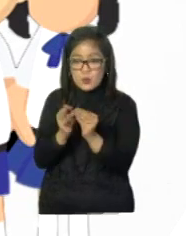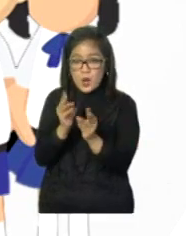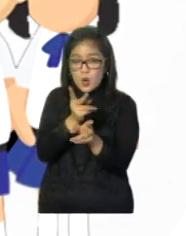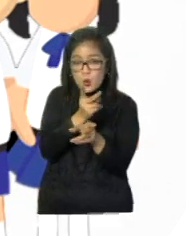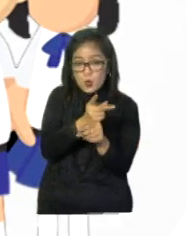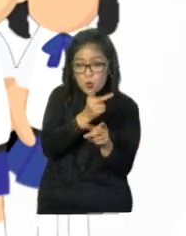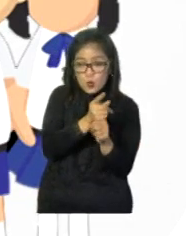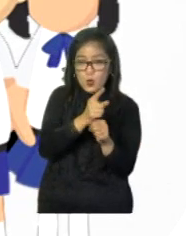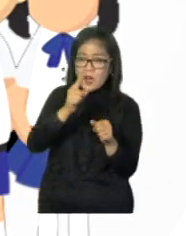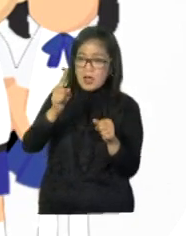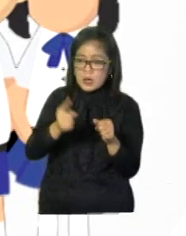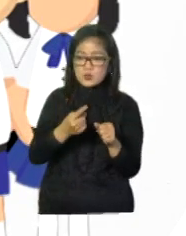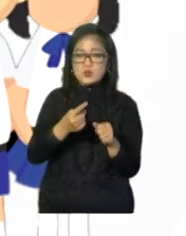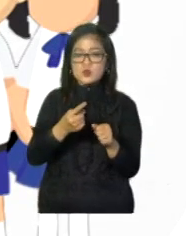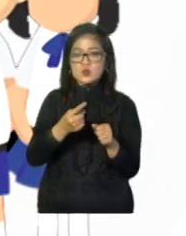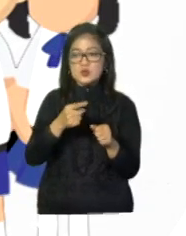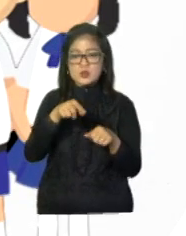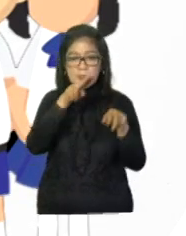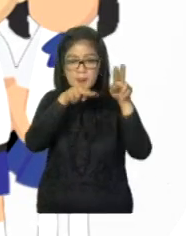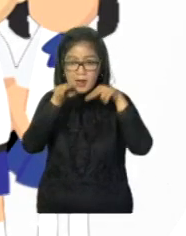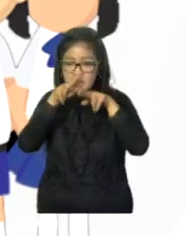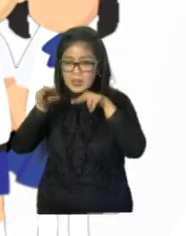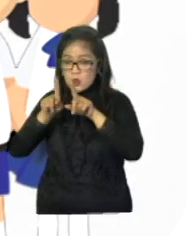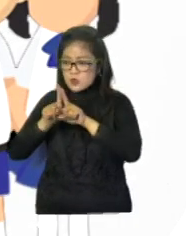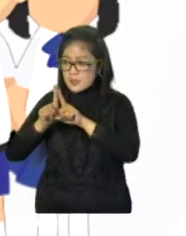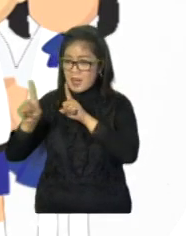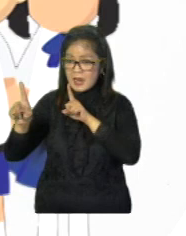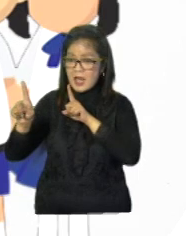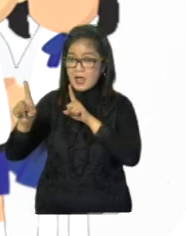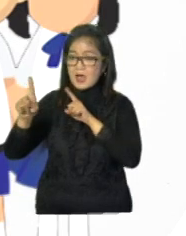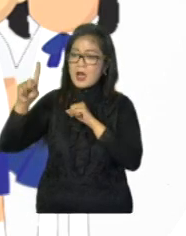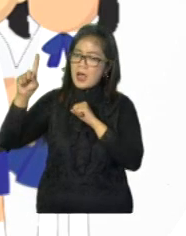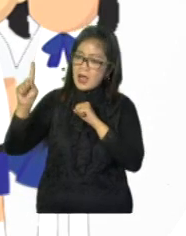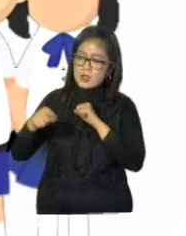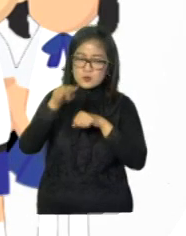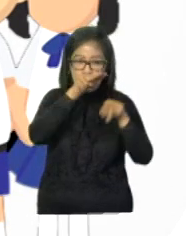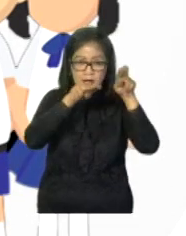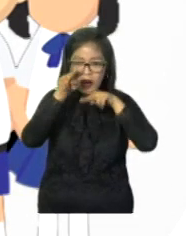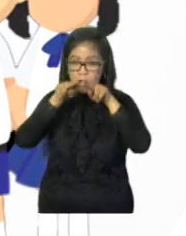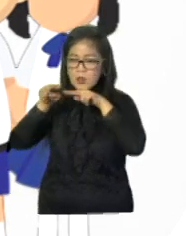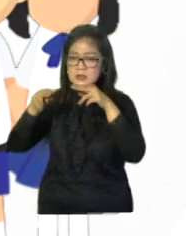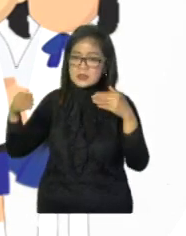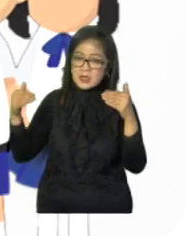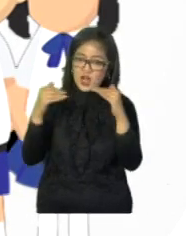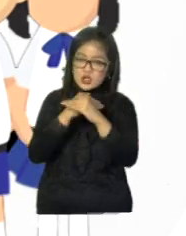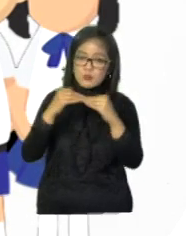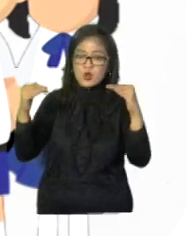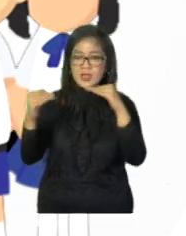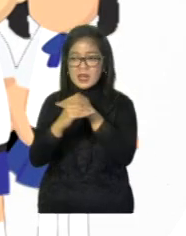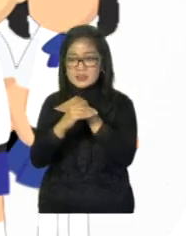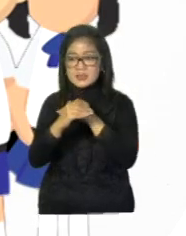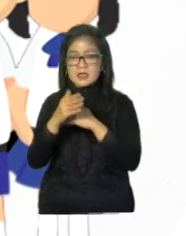jarak. Uji coba dilakukan dengan protokol kesehatan ketat dan transportasi siswa dan guru harus aman selama berangkat dan